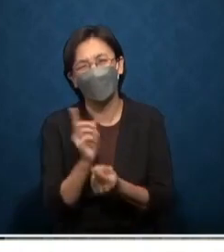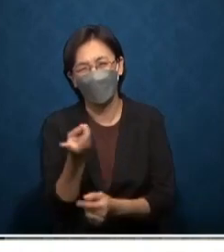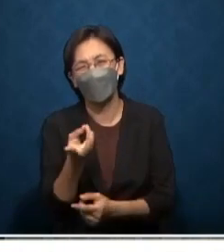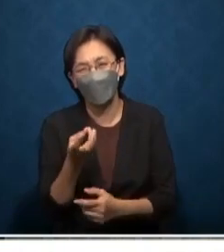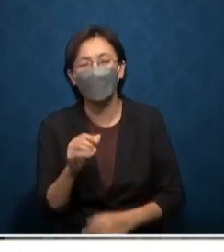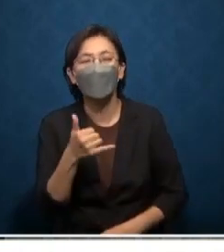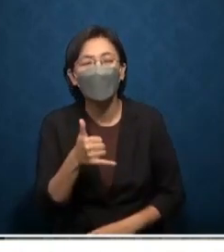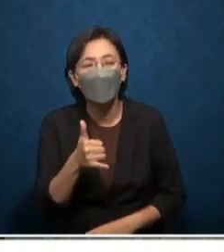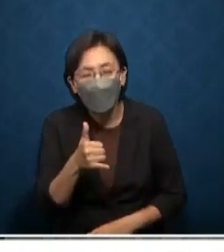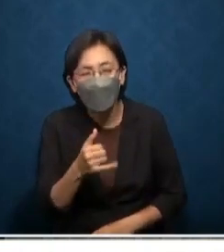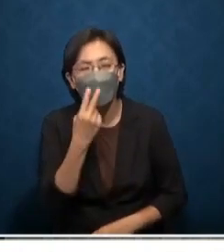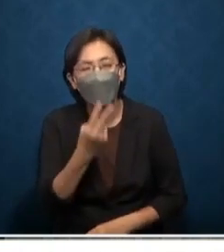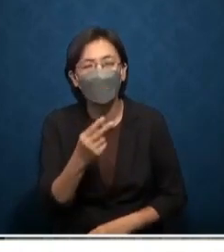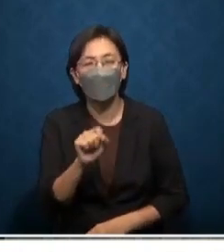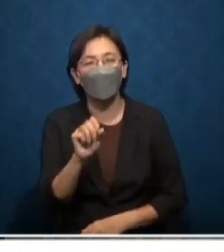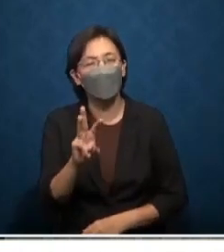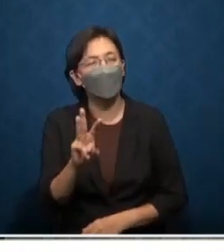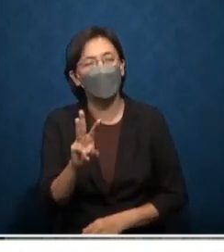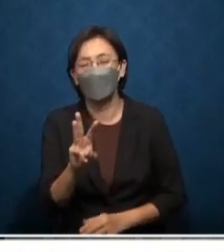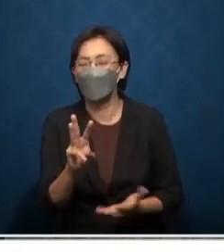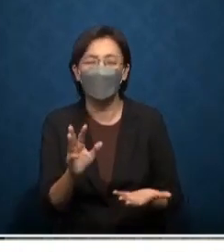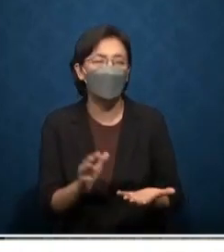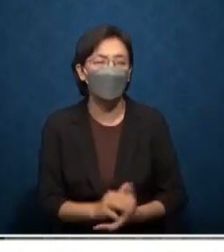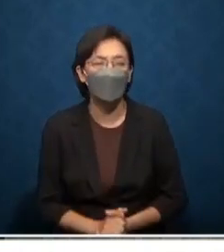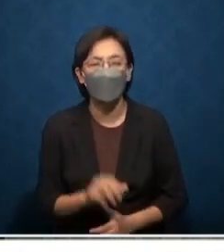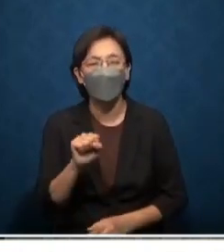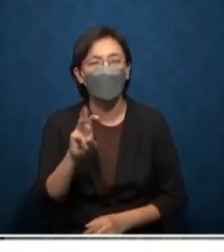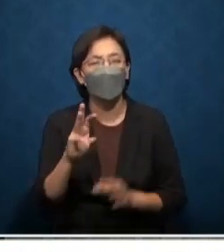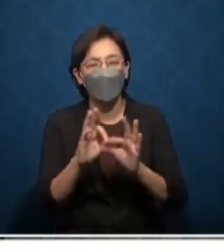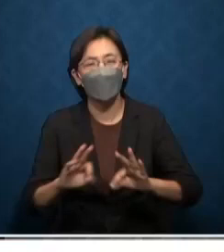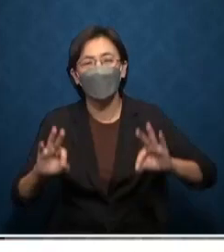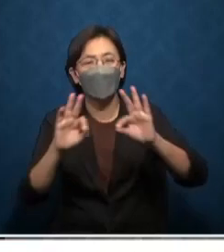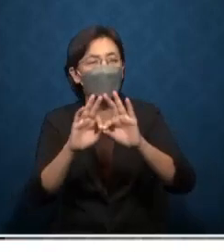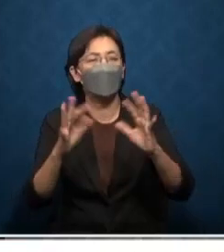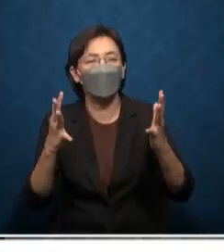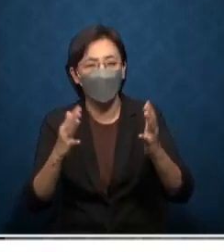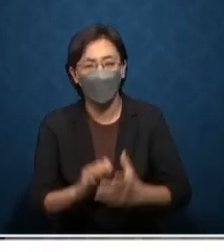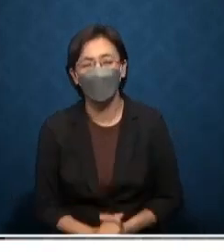บางท่านก็เห็นวุธิสภานั้นไม่สำคัญหรอปการใด